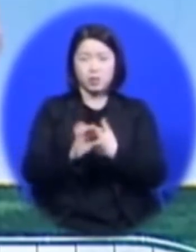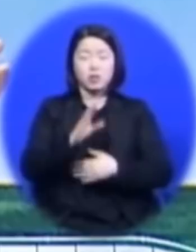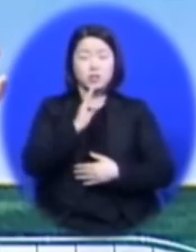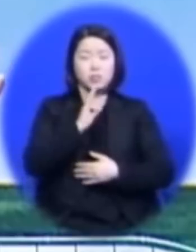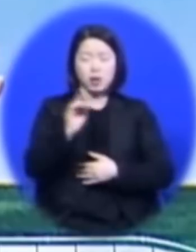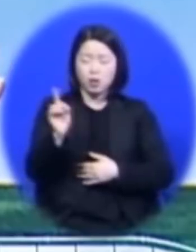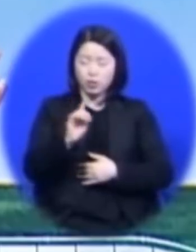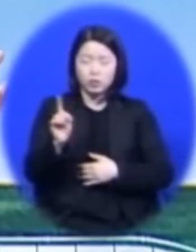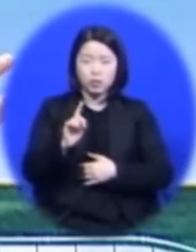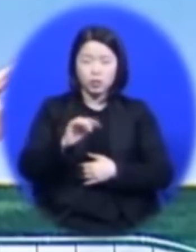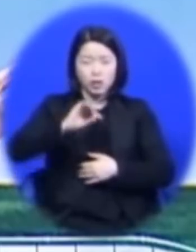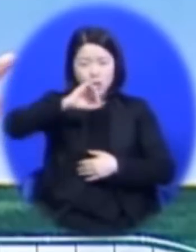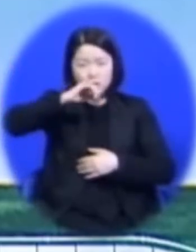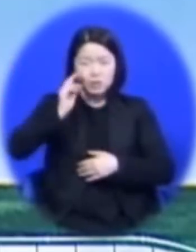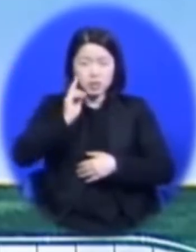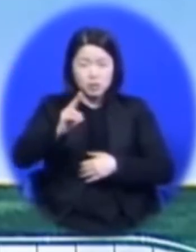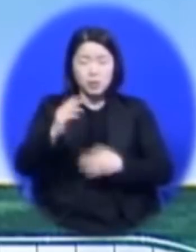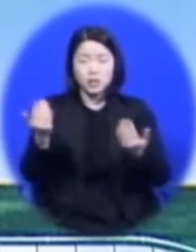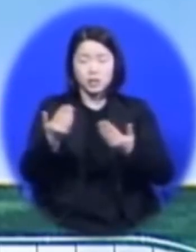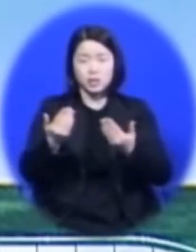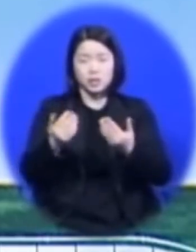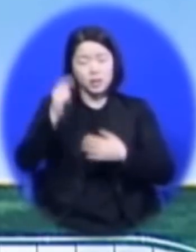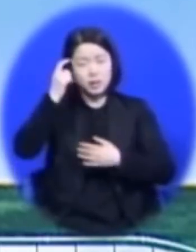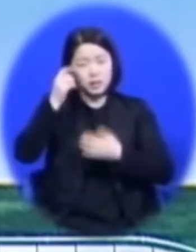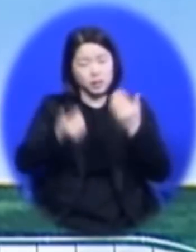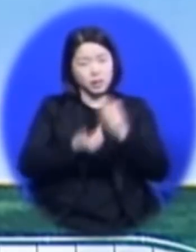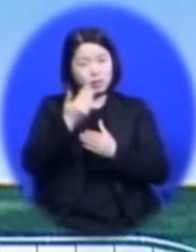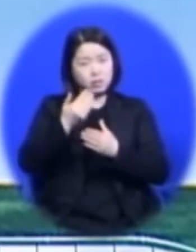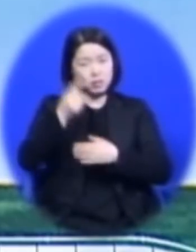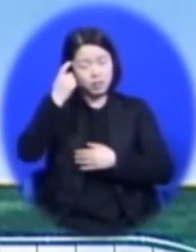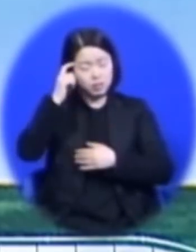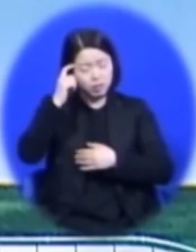어떤 끔찍한 일이 벌어졌을까 생각해도 아찔하죠